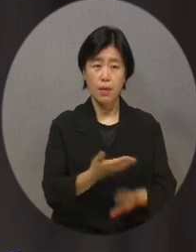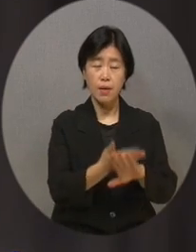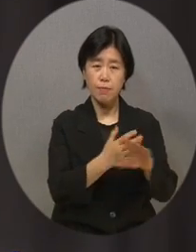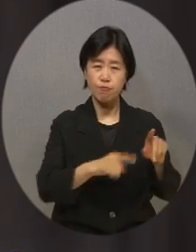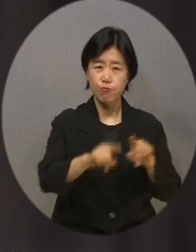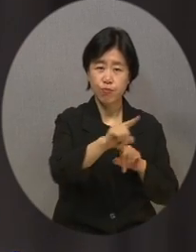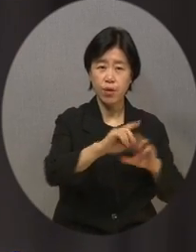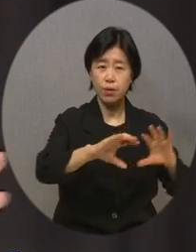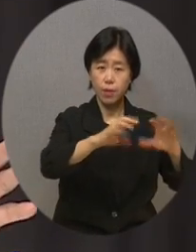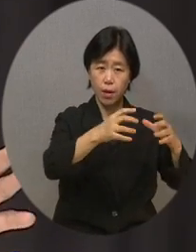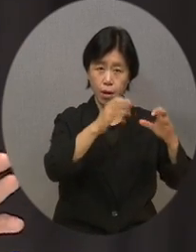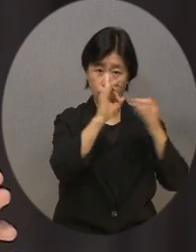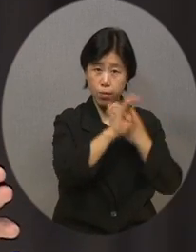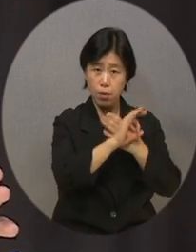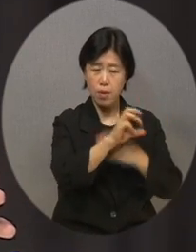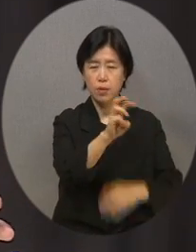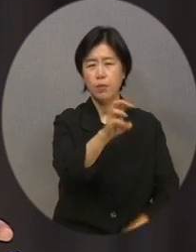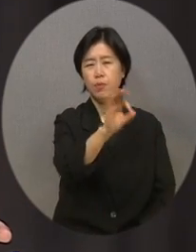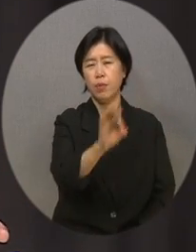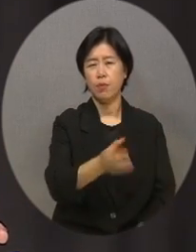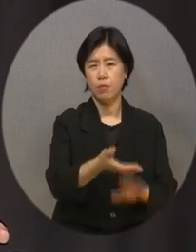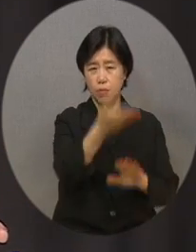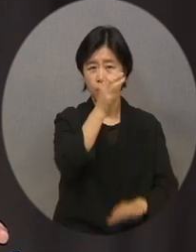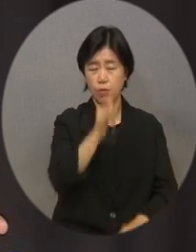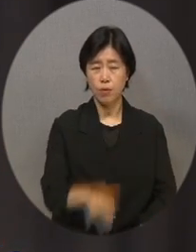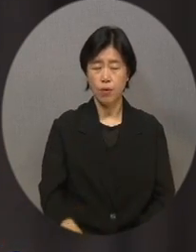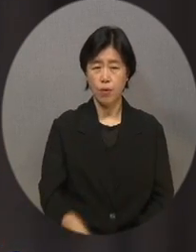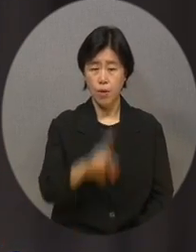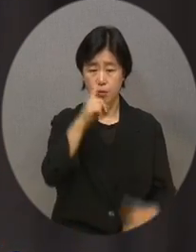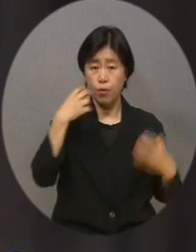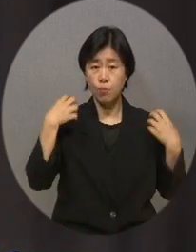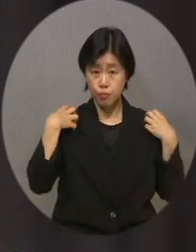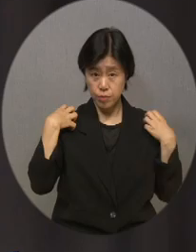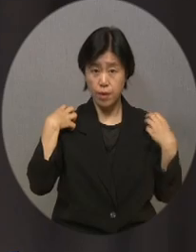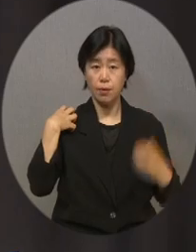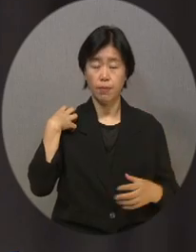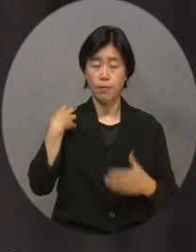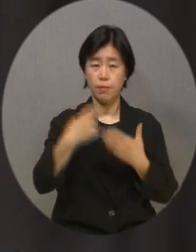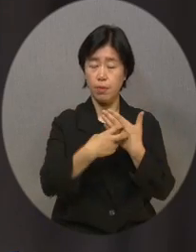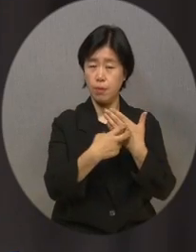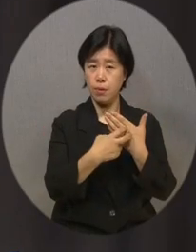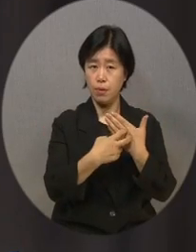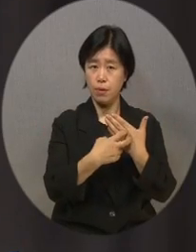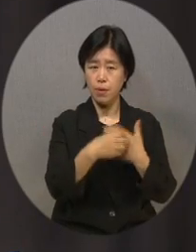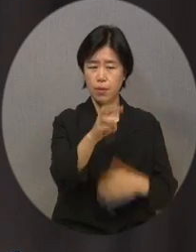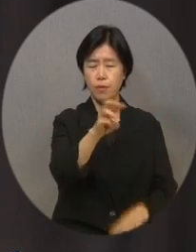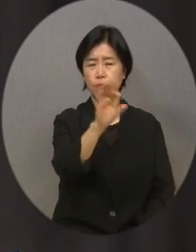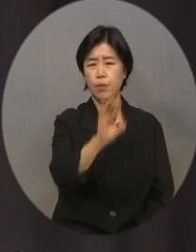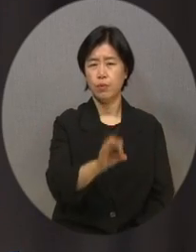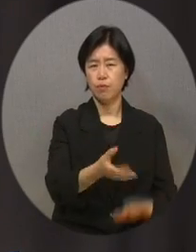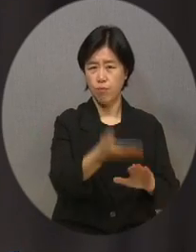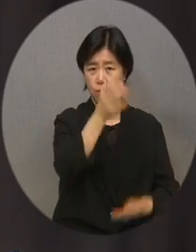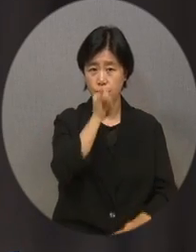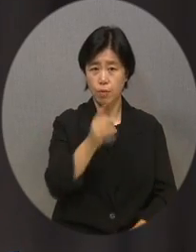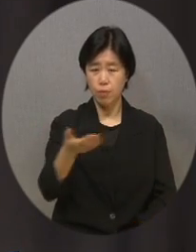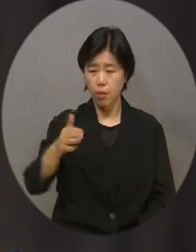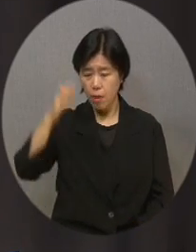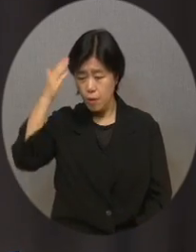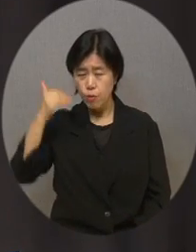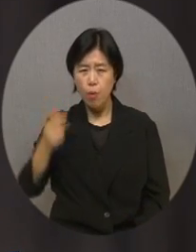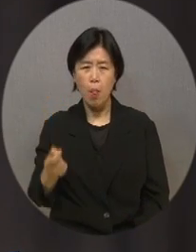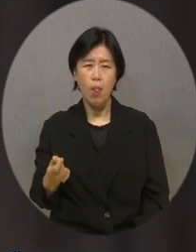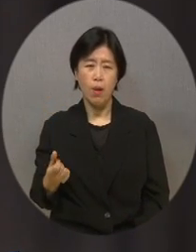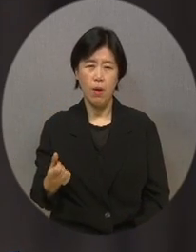비해도 미국만 해도 한 30%가 넘어요. 공공의료에 대한 이 차지하는 부분이. 근데 우리나라는 이렇게 적음에도